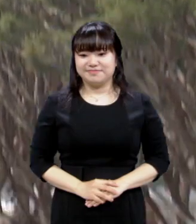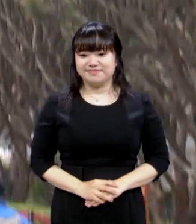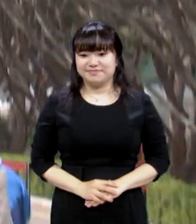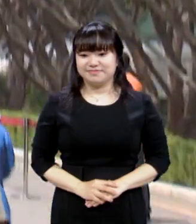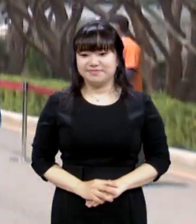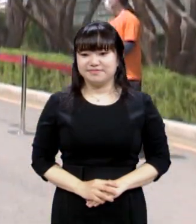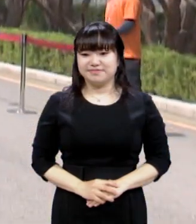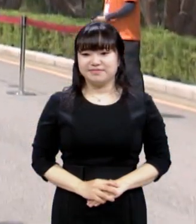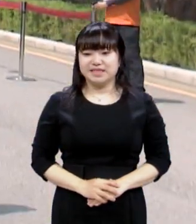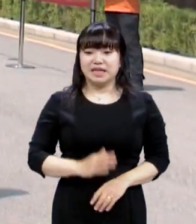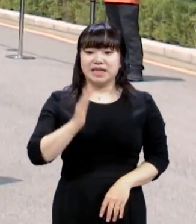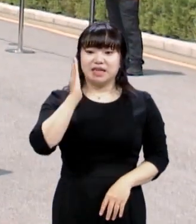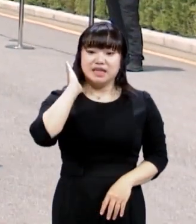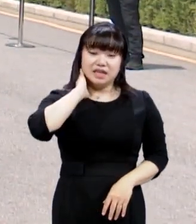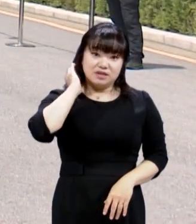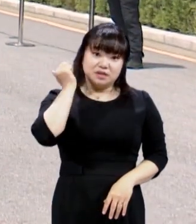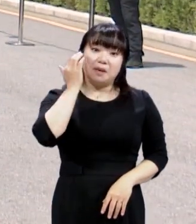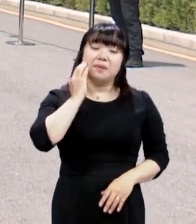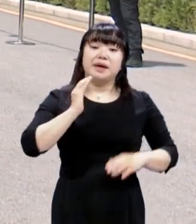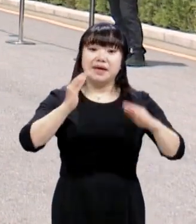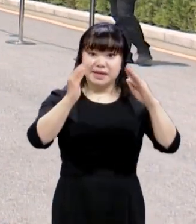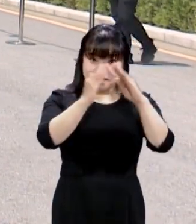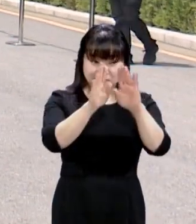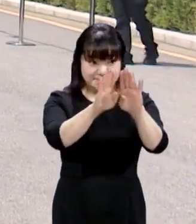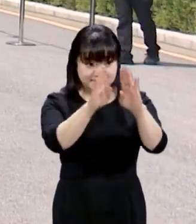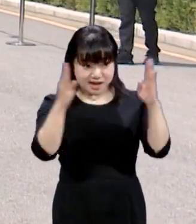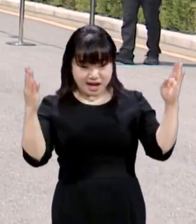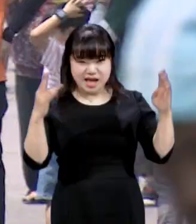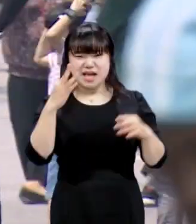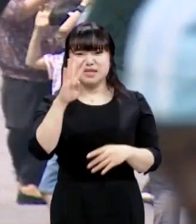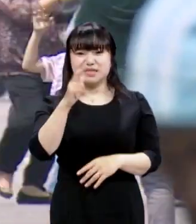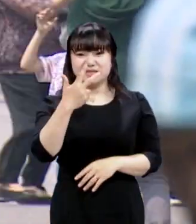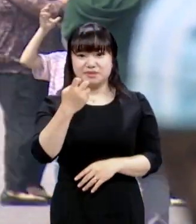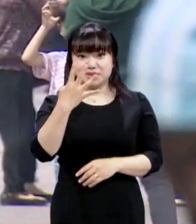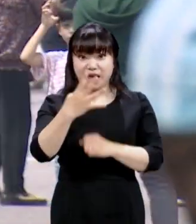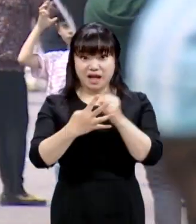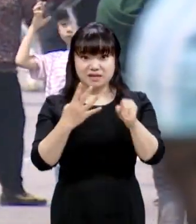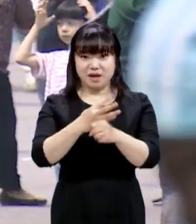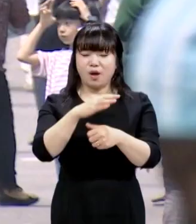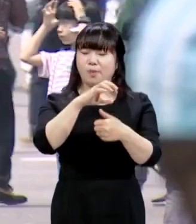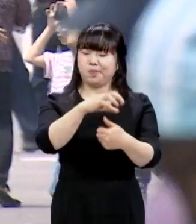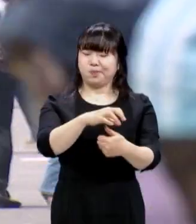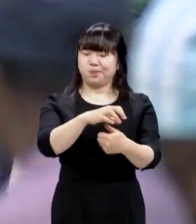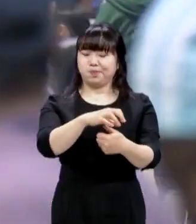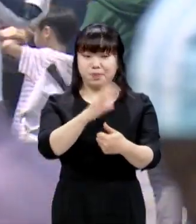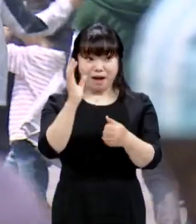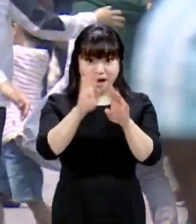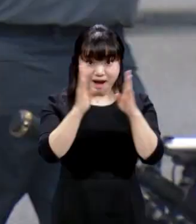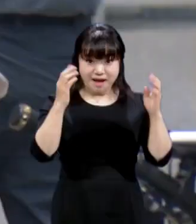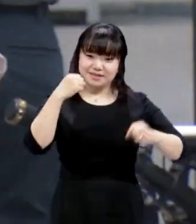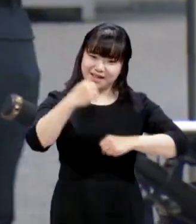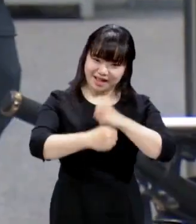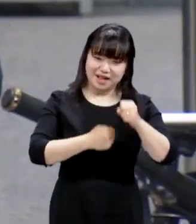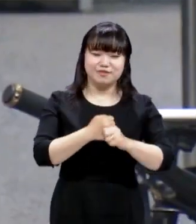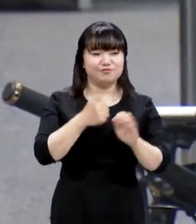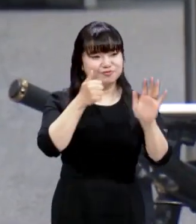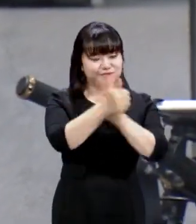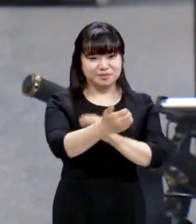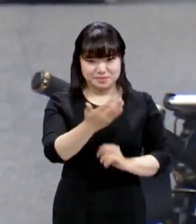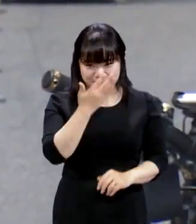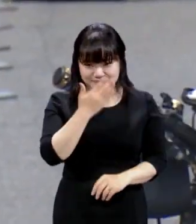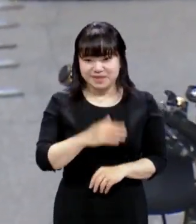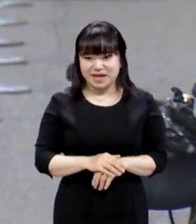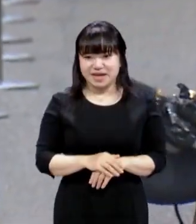청와대가 74년 만에 시민들에게 개방 됐습니다 청와대 정문 이 포함된 일부 구간은 22일까지